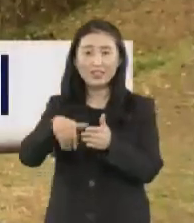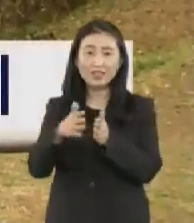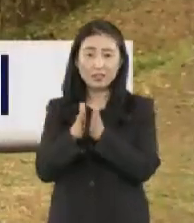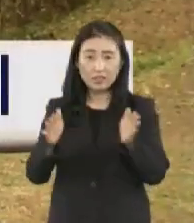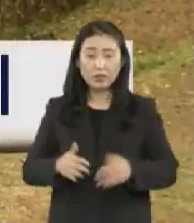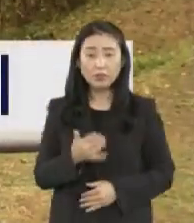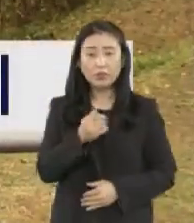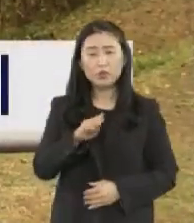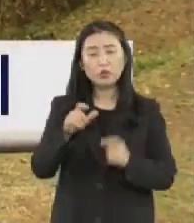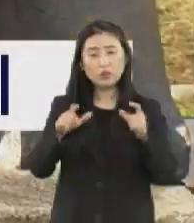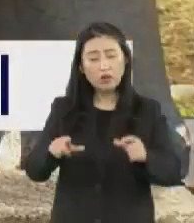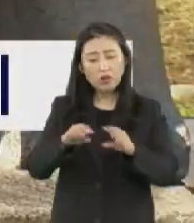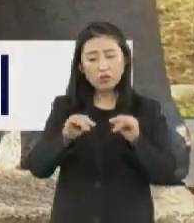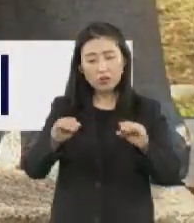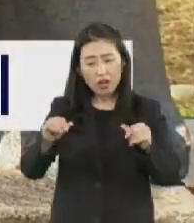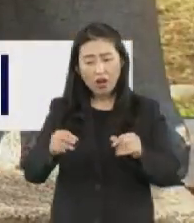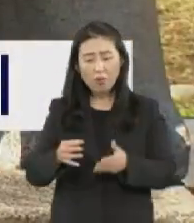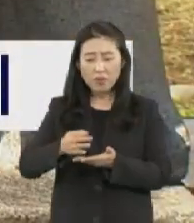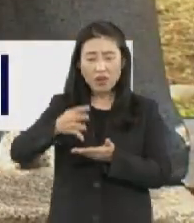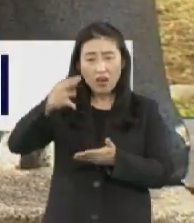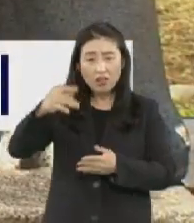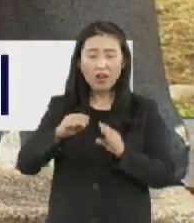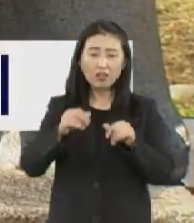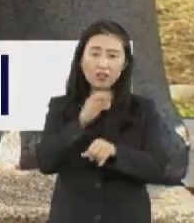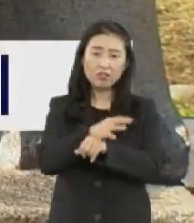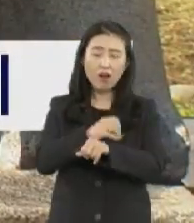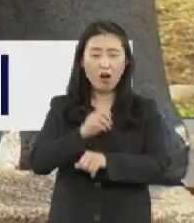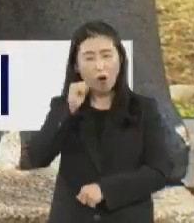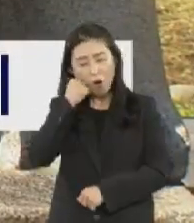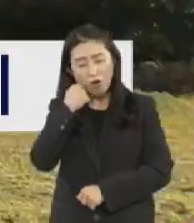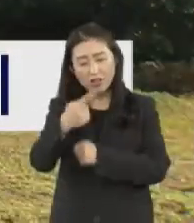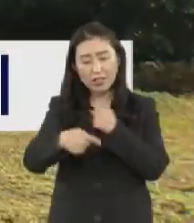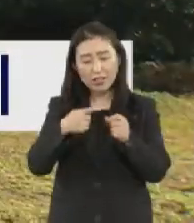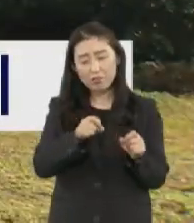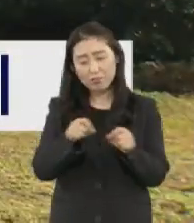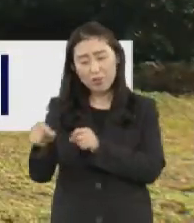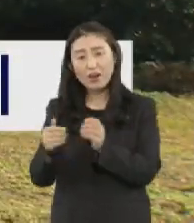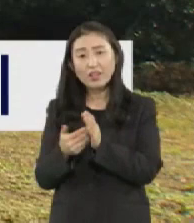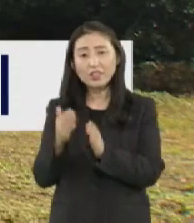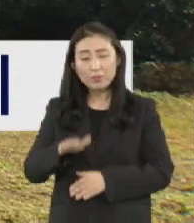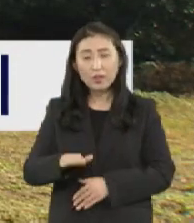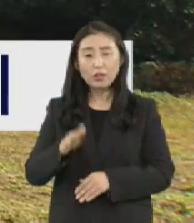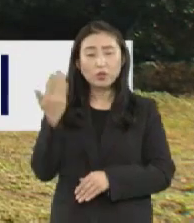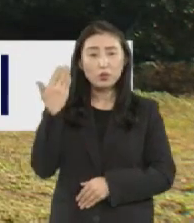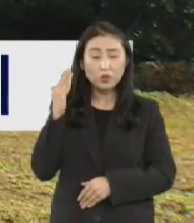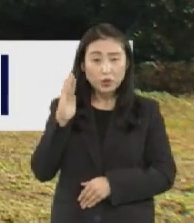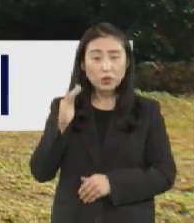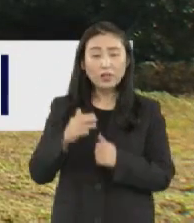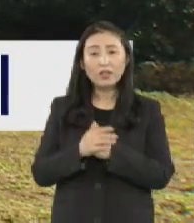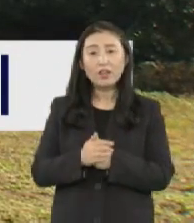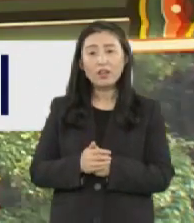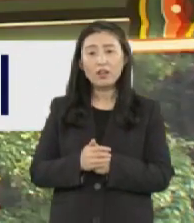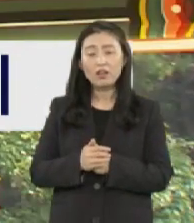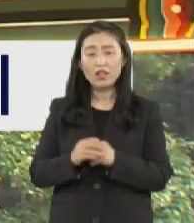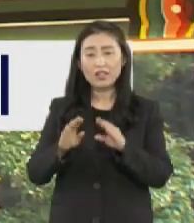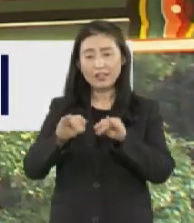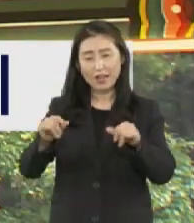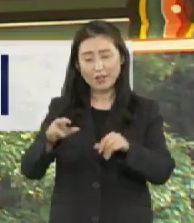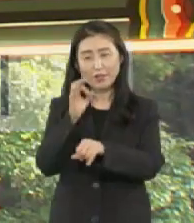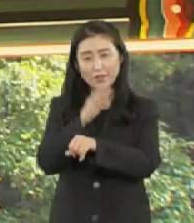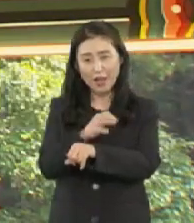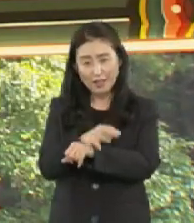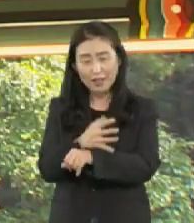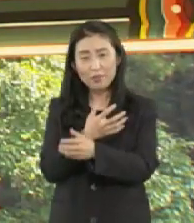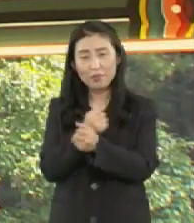세종 지역 땅값 상승으로 사업부지 매입 이 1년 가까이 늦어졌지만 최근 국토부 중 토의를 통해 부지 확보가